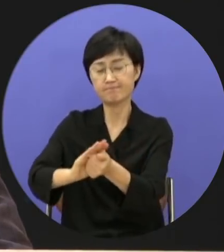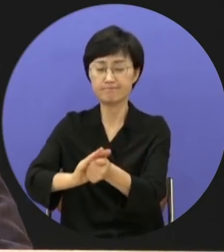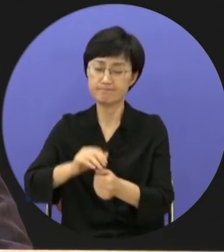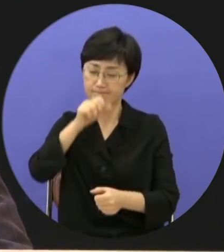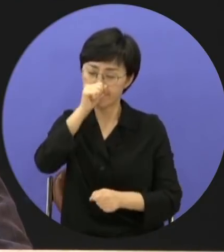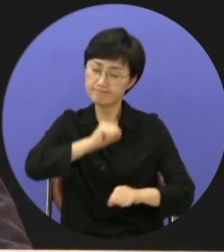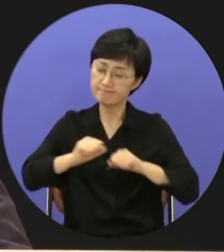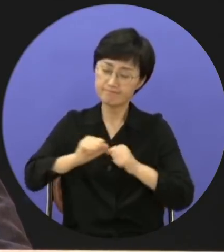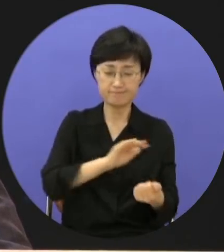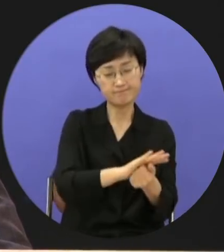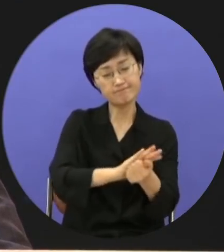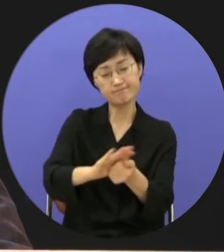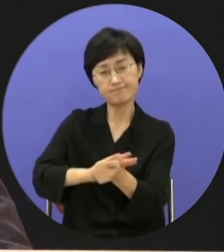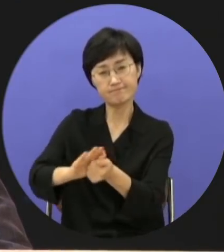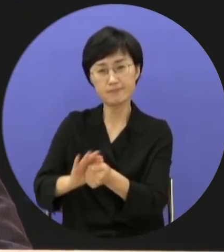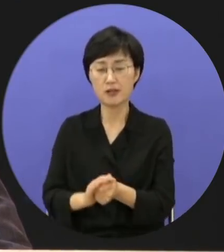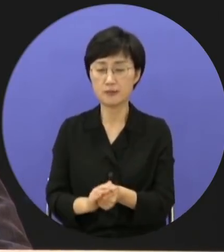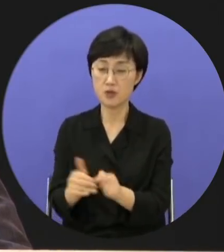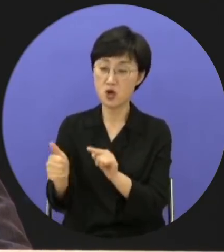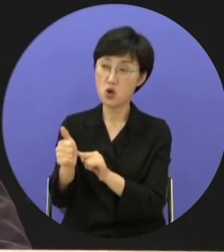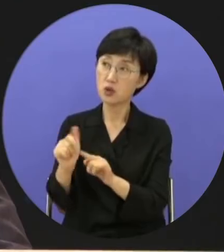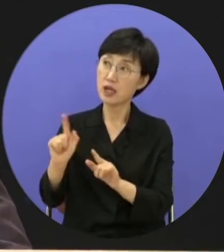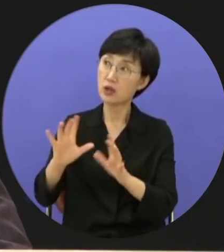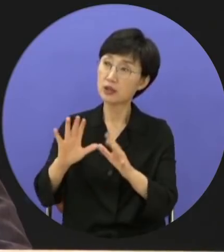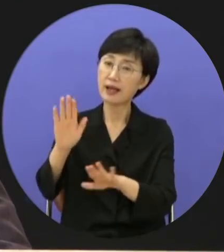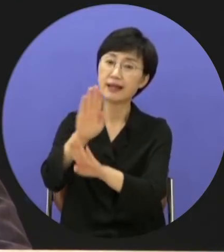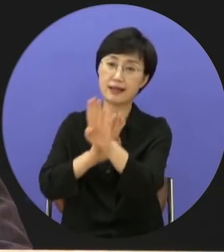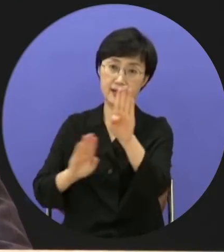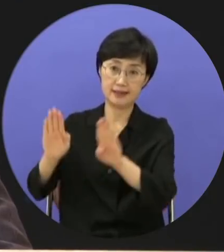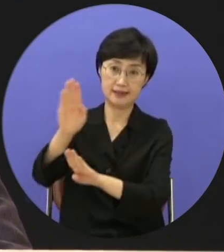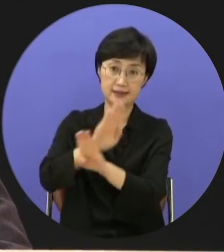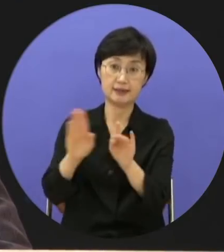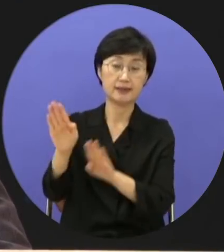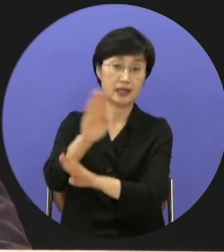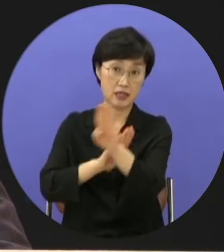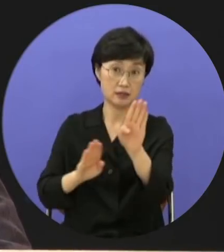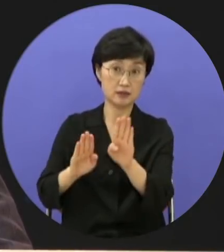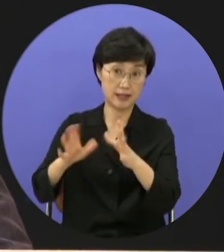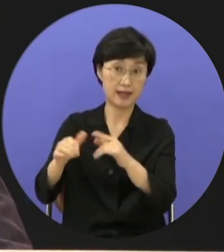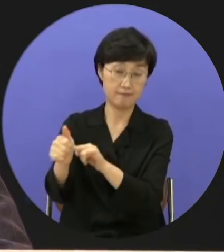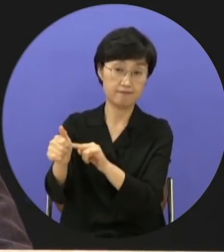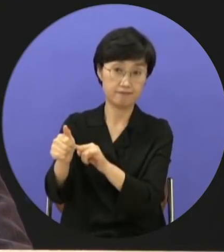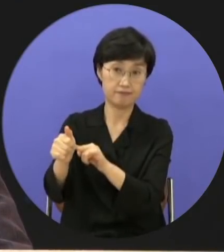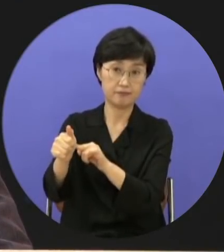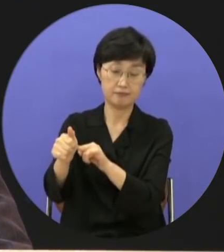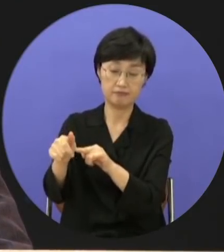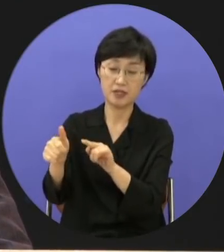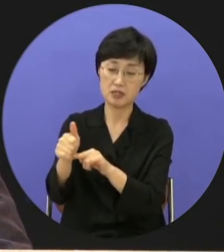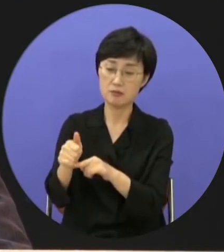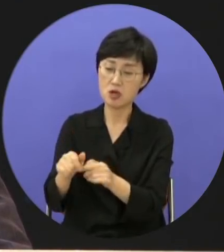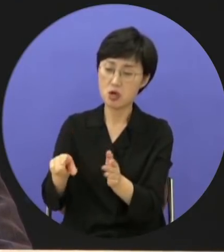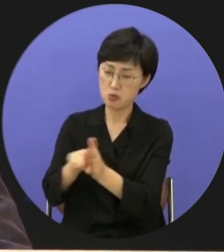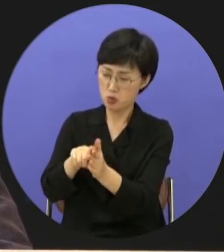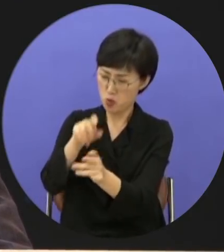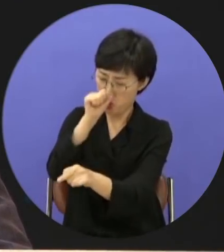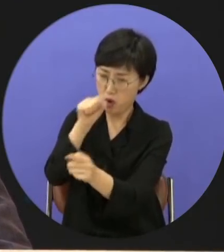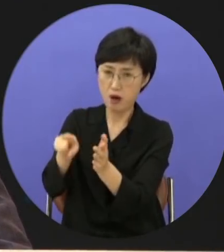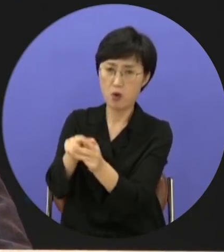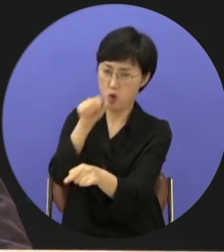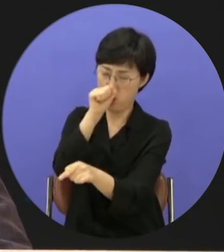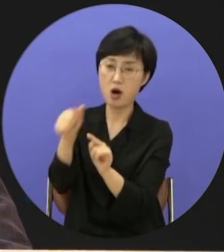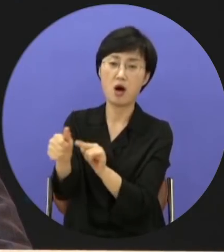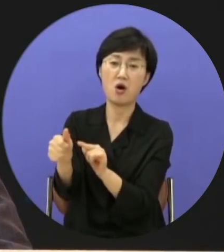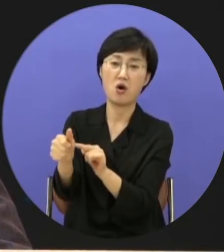out charitable acts. 네덜란드 사람인데 잘 믿는 분이에요. He was actually a person from the Netherlands, but he was a very good believer.